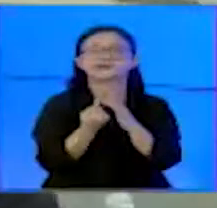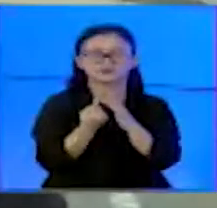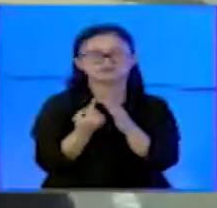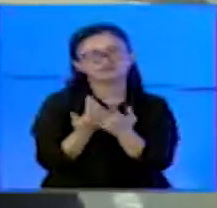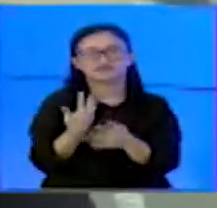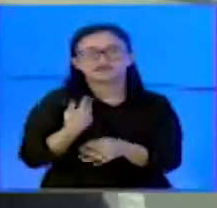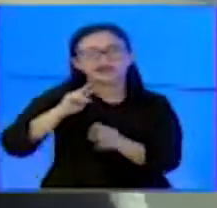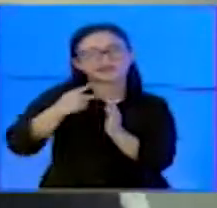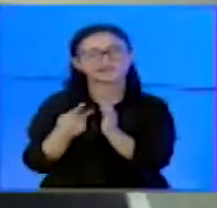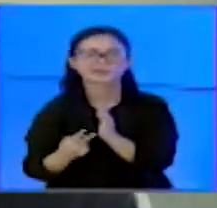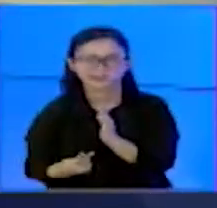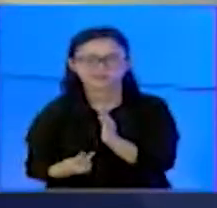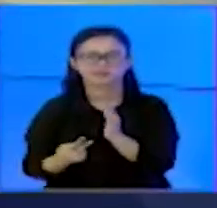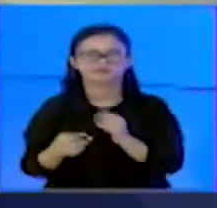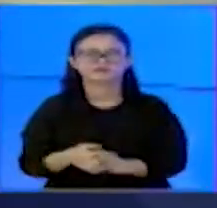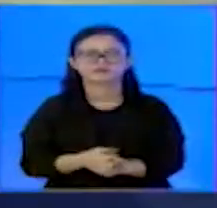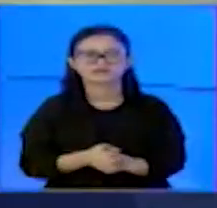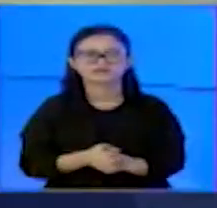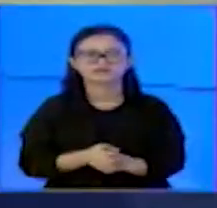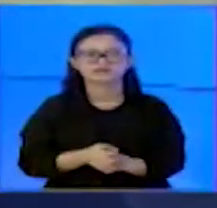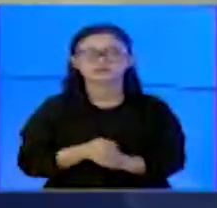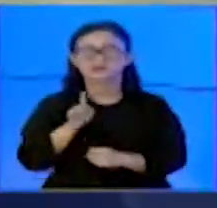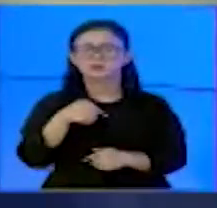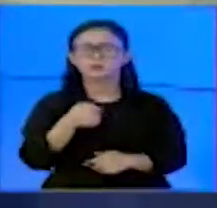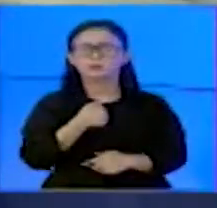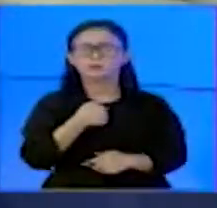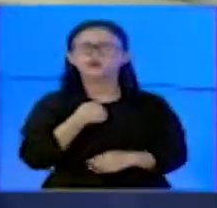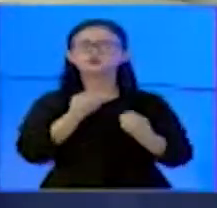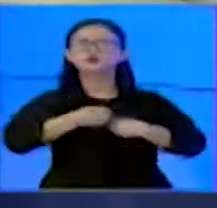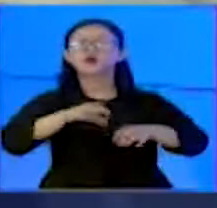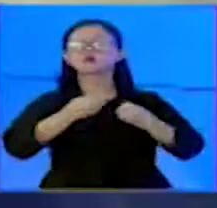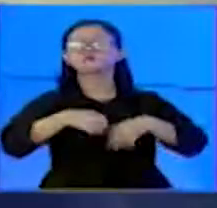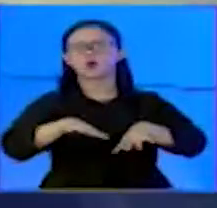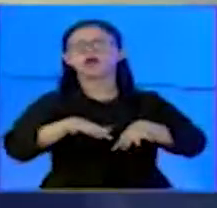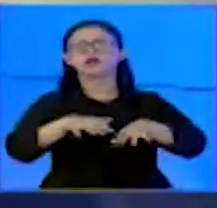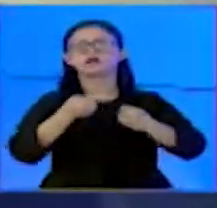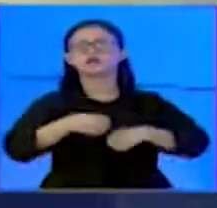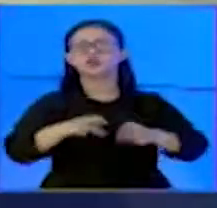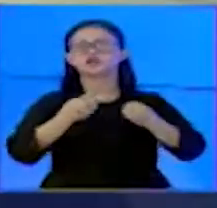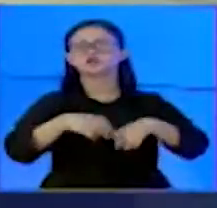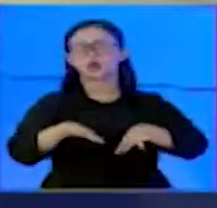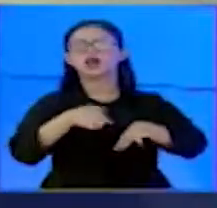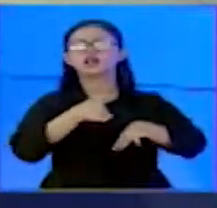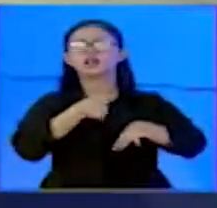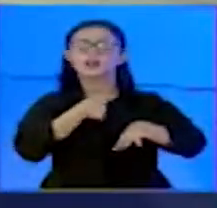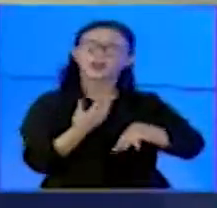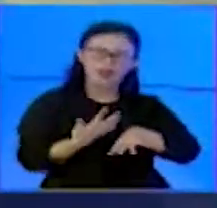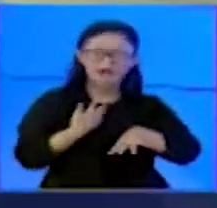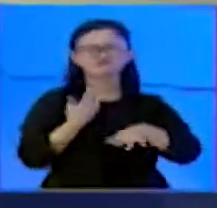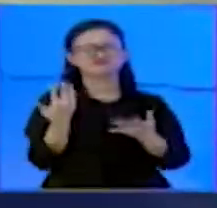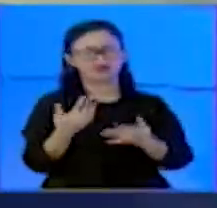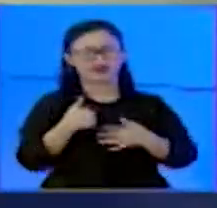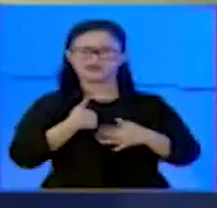ya, jualan susu gitu, kantornya distributor susu. Oh, distributor, memang harus masuk ya? Iya, tapi tetap ada yang WFH